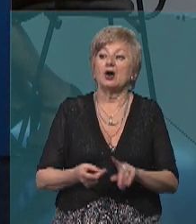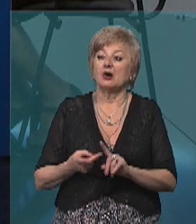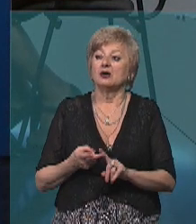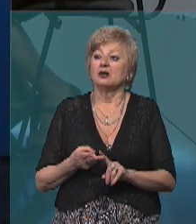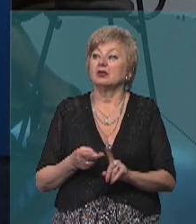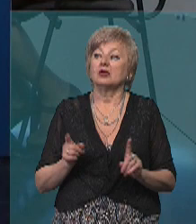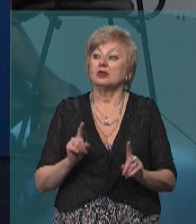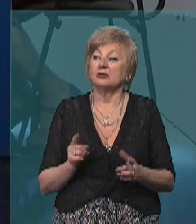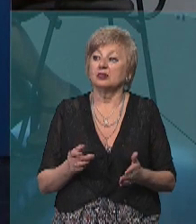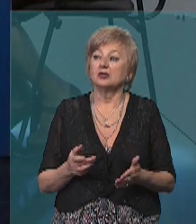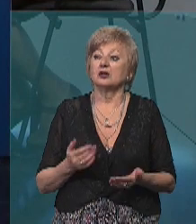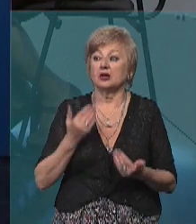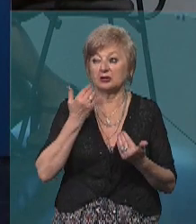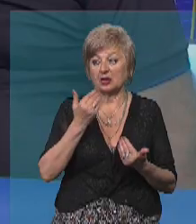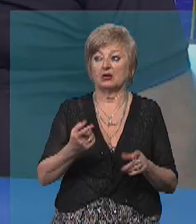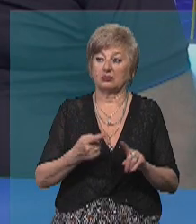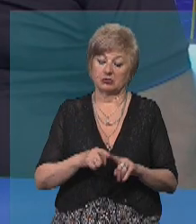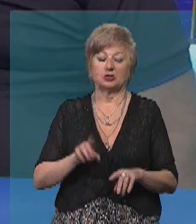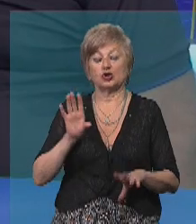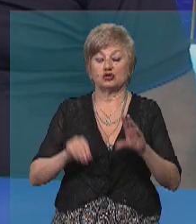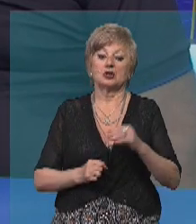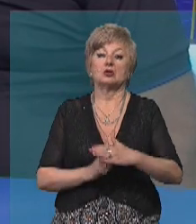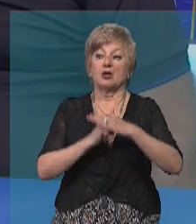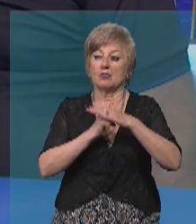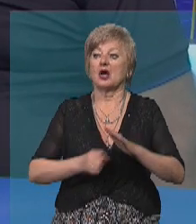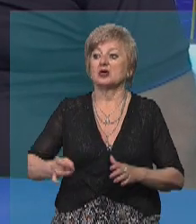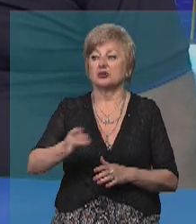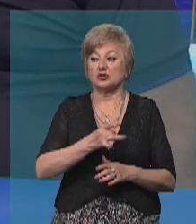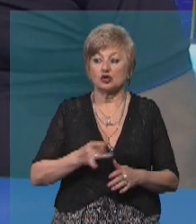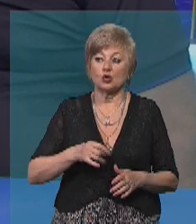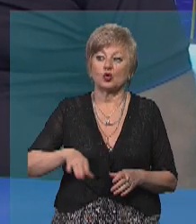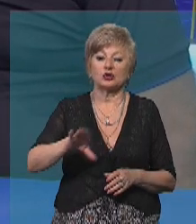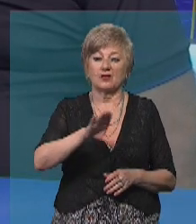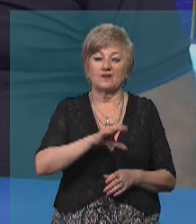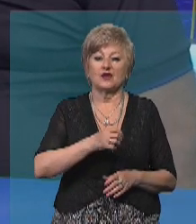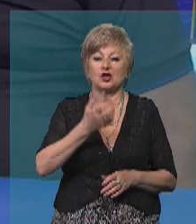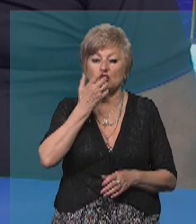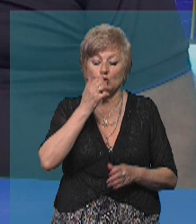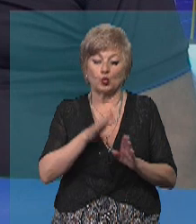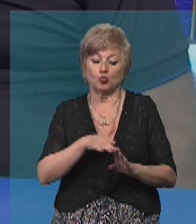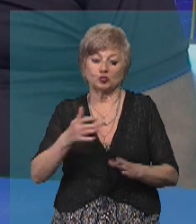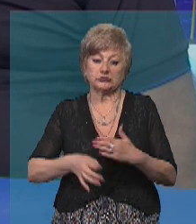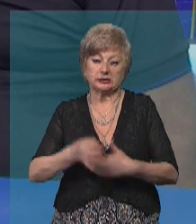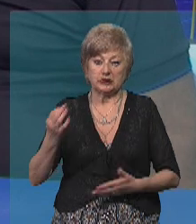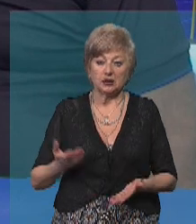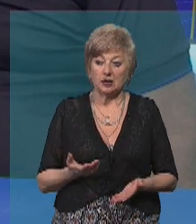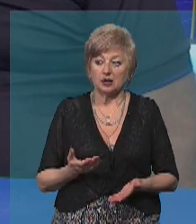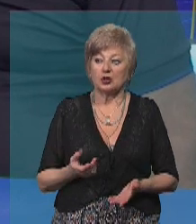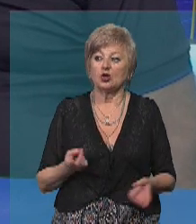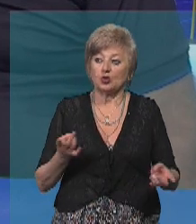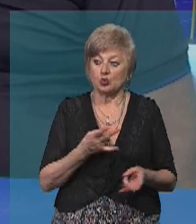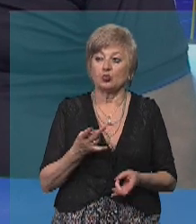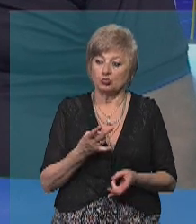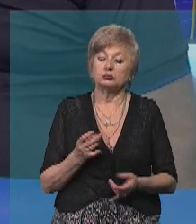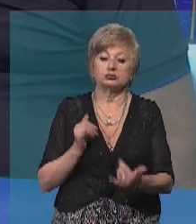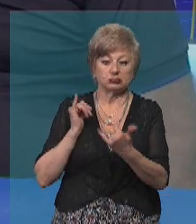це за феномен такий? Ну, для них це базовий регіон, в принципі, як і весь Південний Схід. Вони, у них треба віддати їм